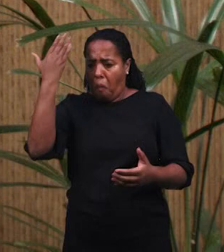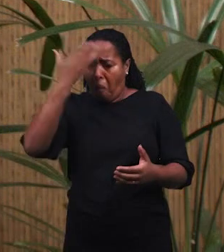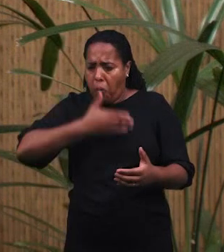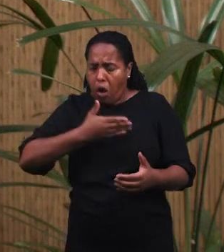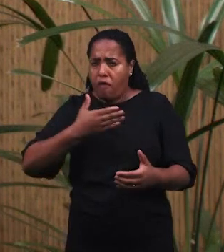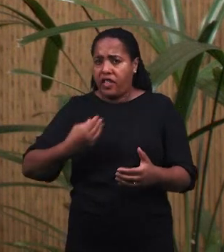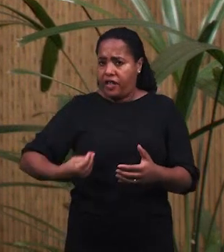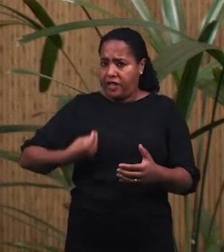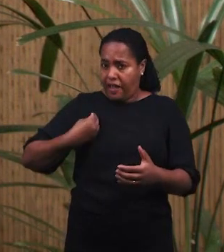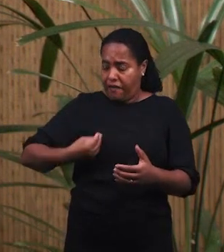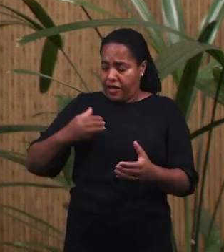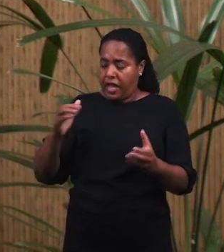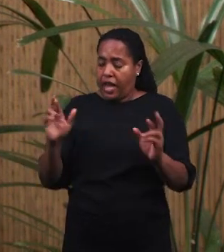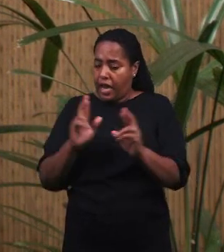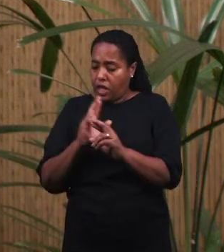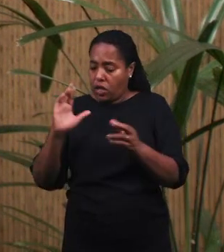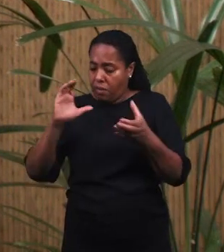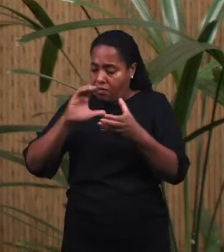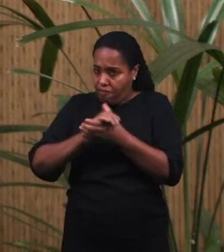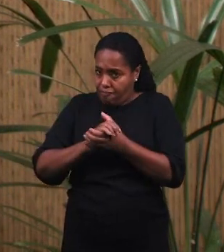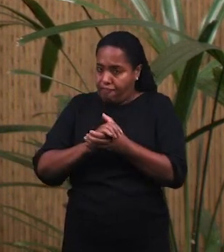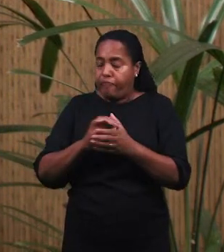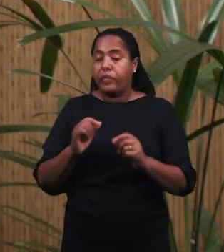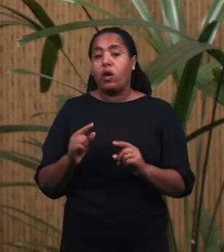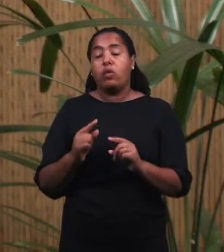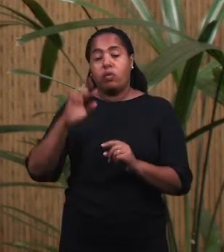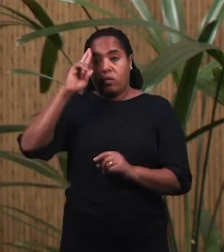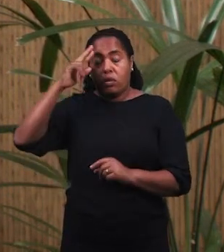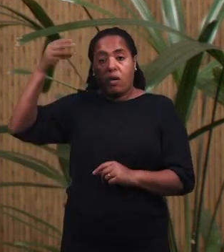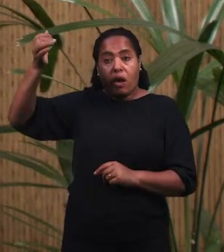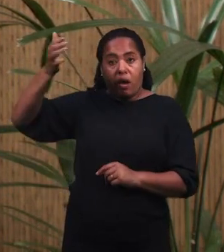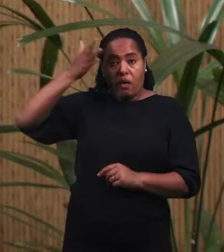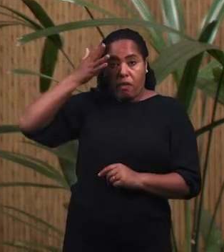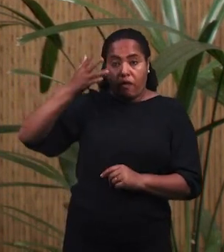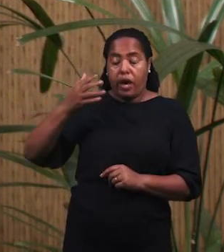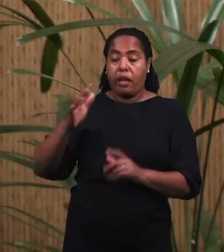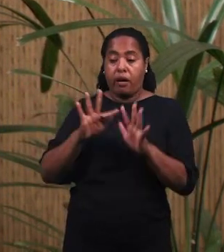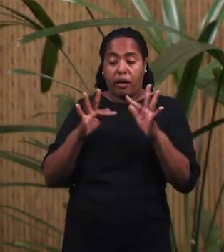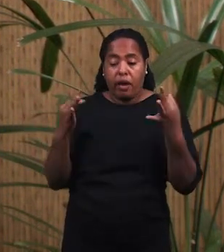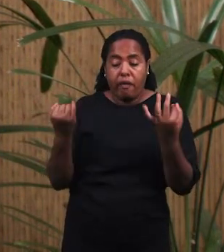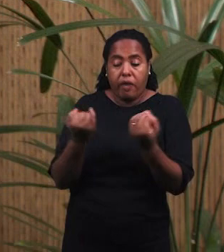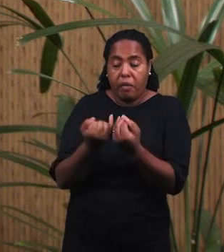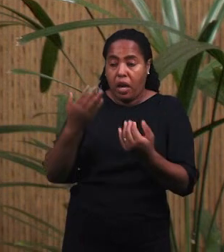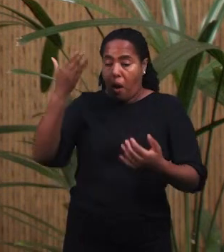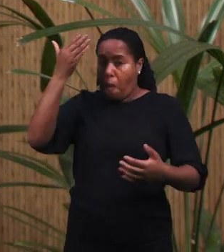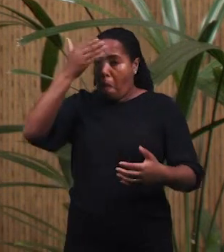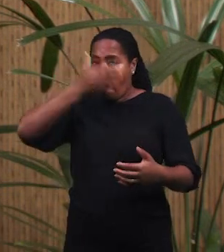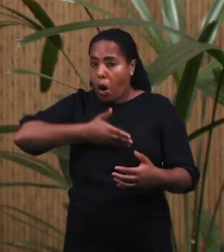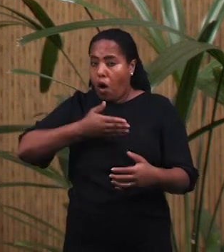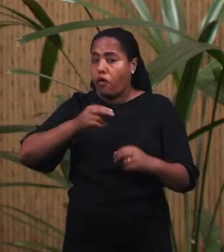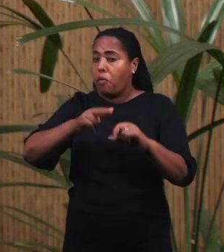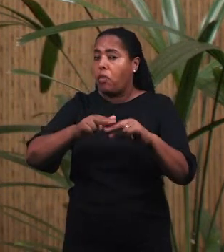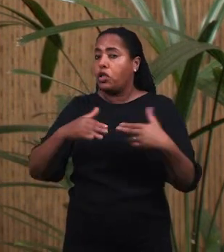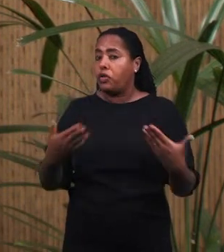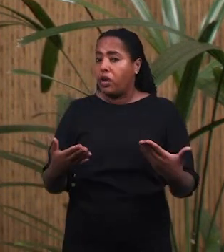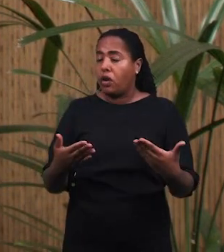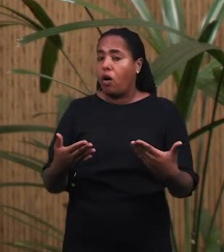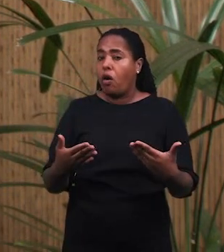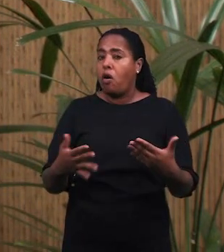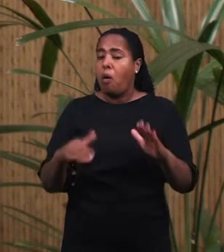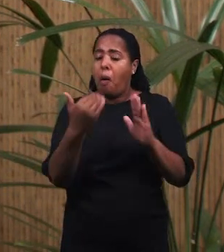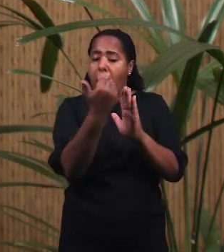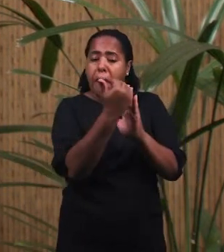проходят испытания в браке. И Бог открывает, что семья, она проходит через эти